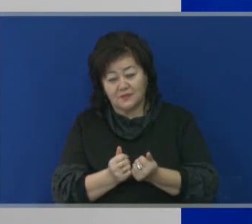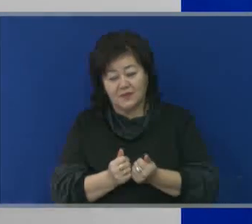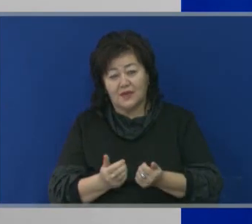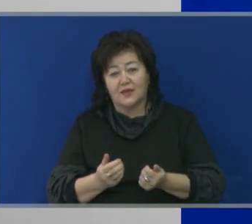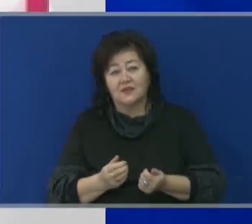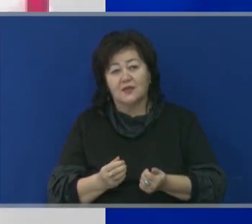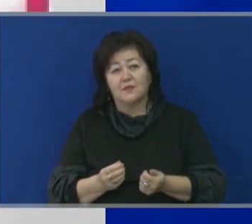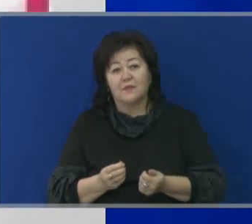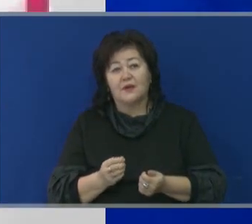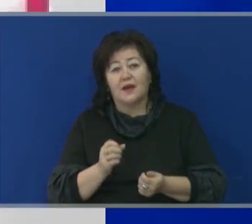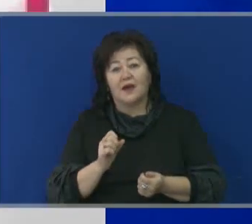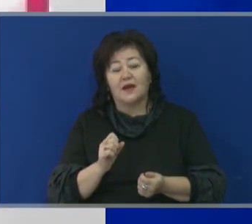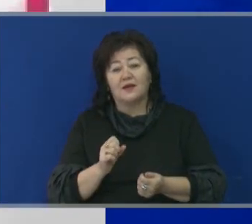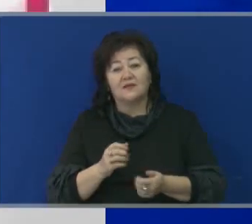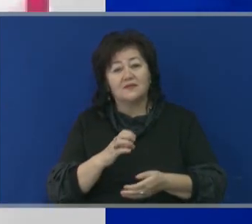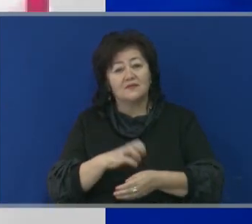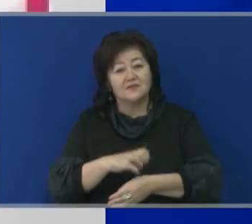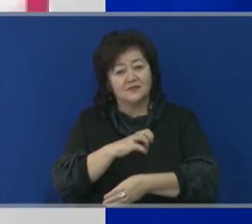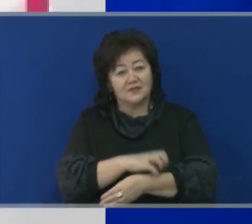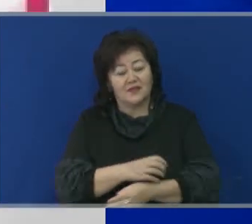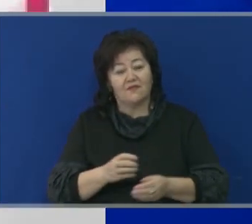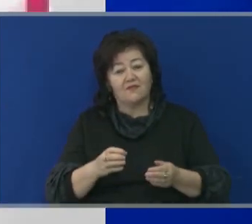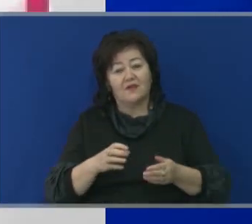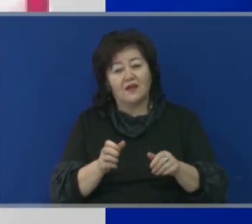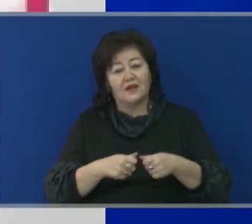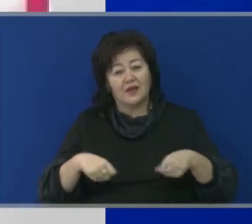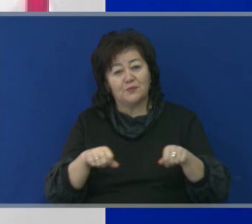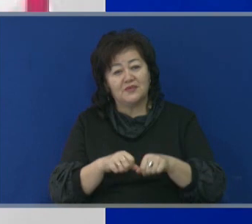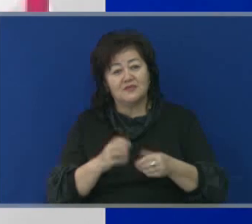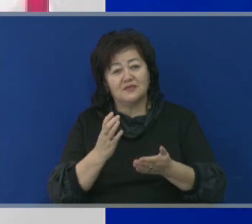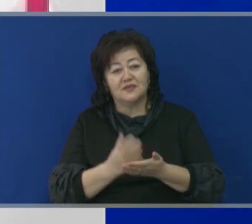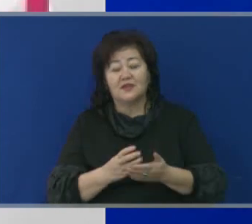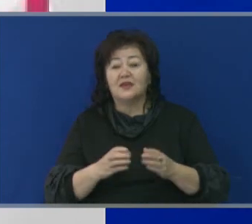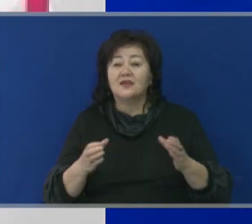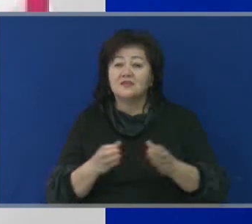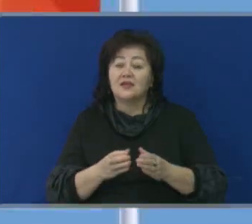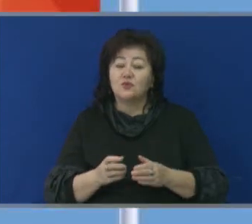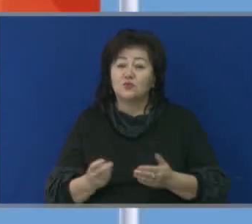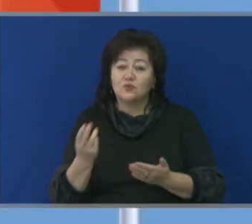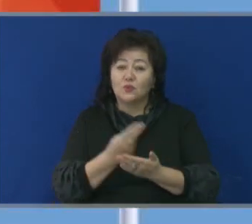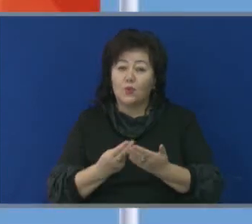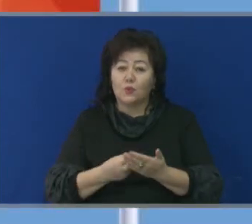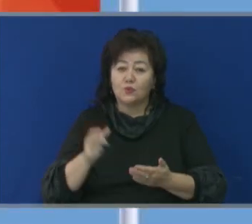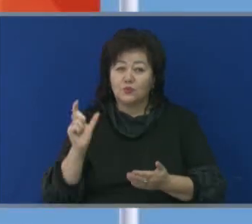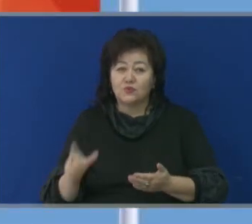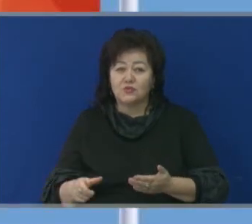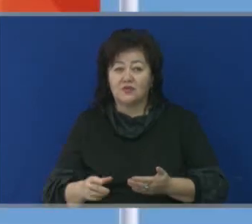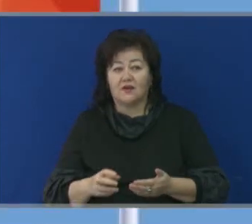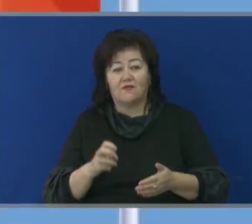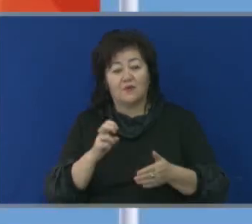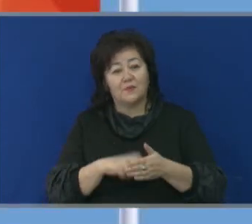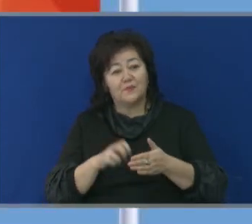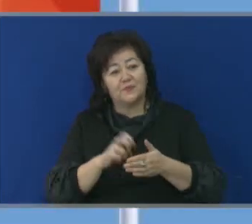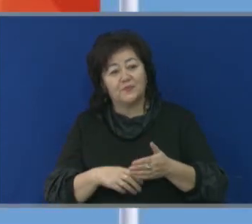пресс-службе областного Акимата. В состав комиссии вошли представители общественности, СМИ и Союза художников Казахстана.